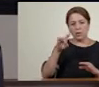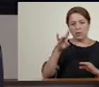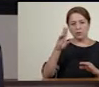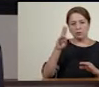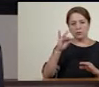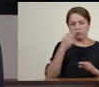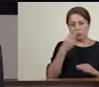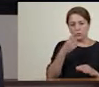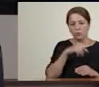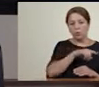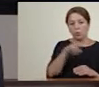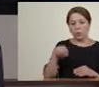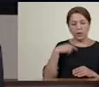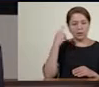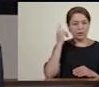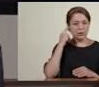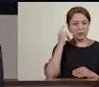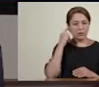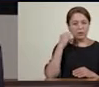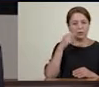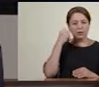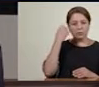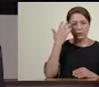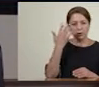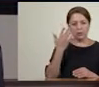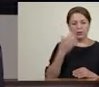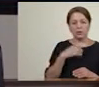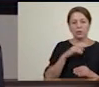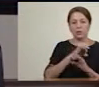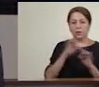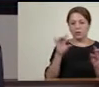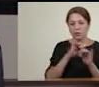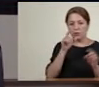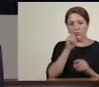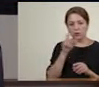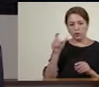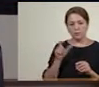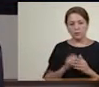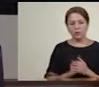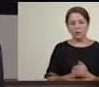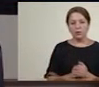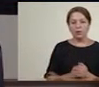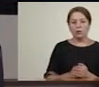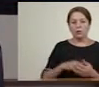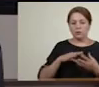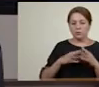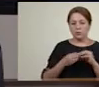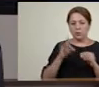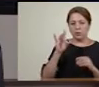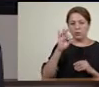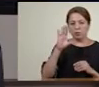ularning eshitganlarini, bilganlarini aytuvchilardir. Demak,